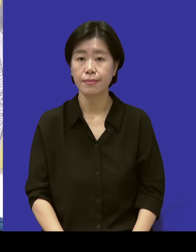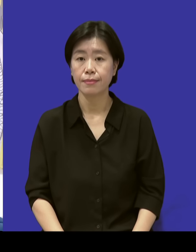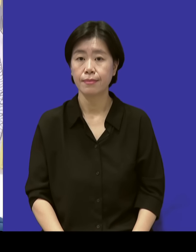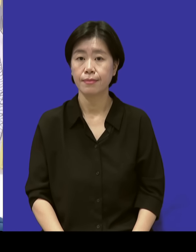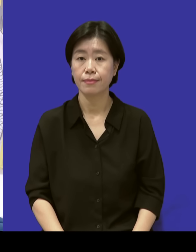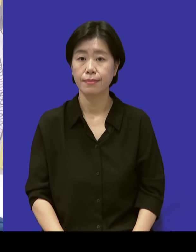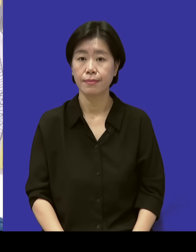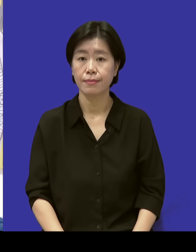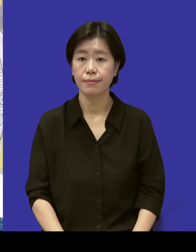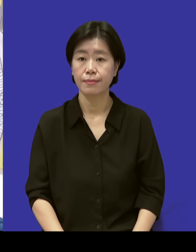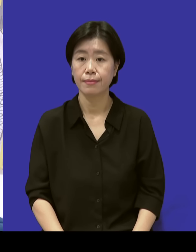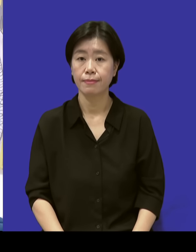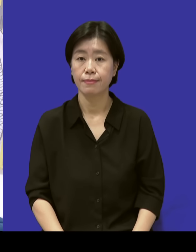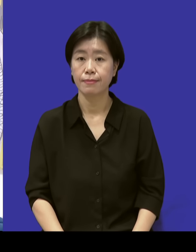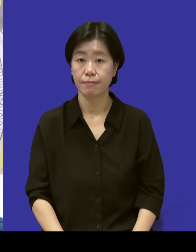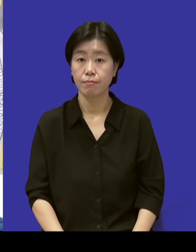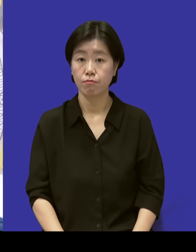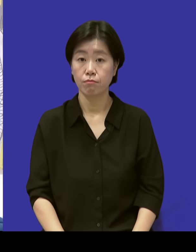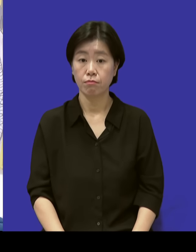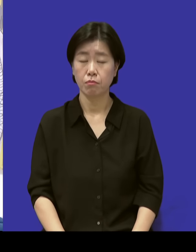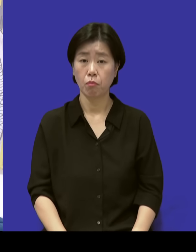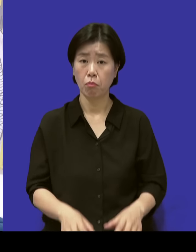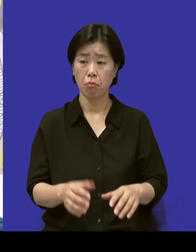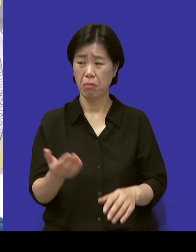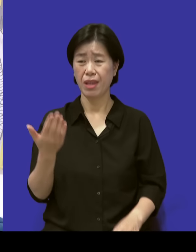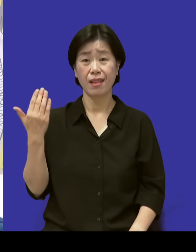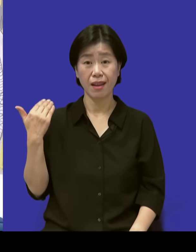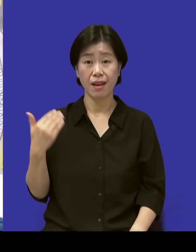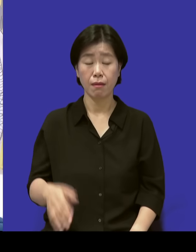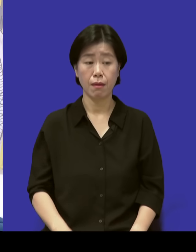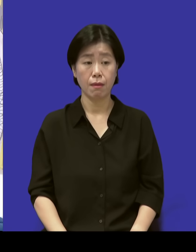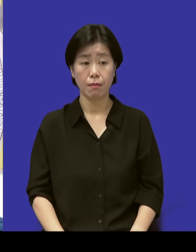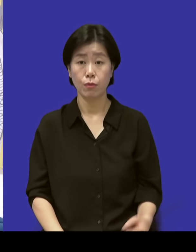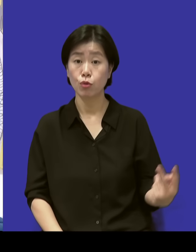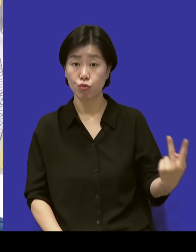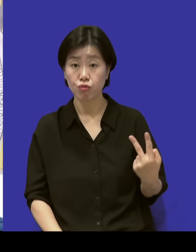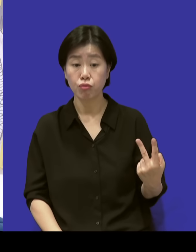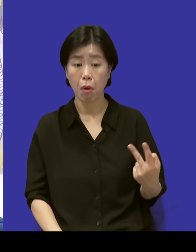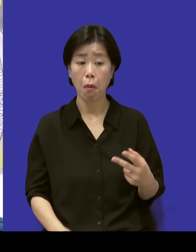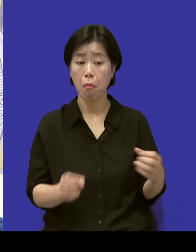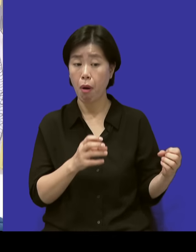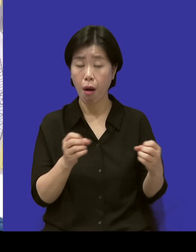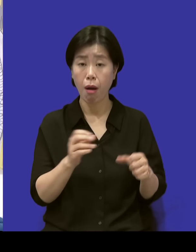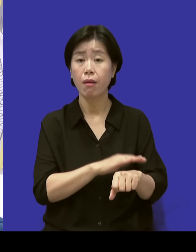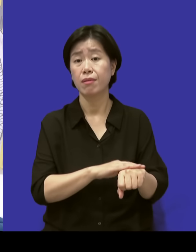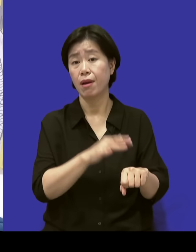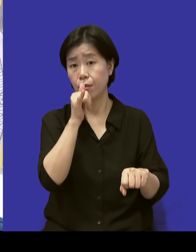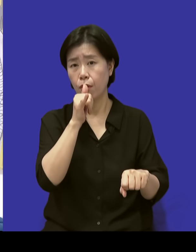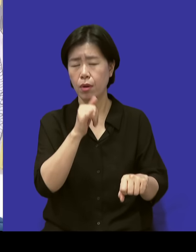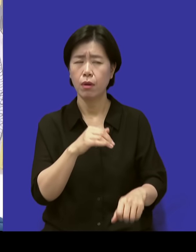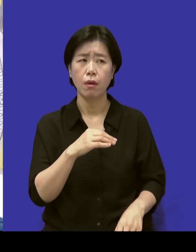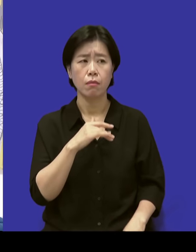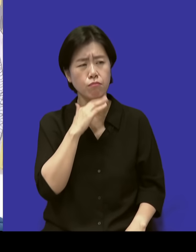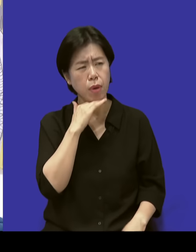얘를 평소에 제가 막 이제 말도 놓고 이렇게 예. 누구야 나보다 나이가